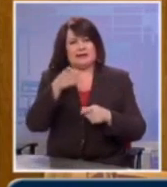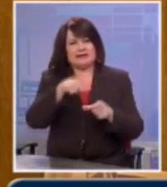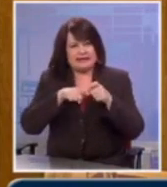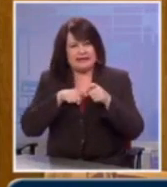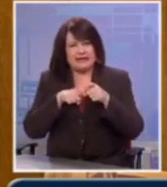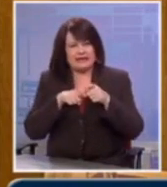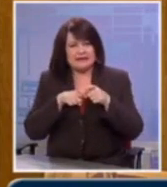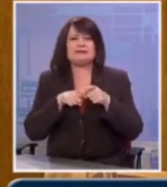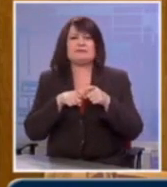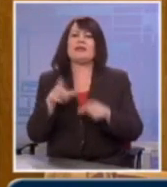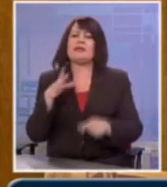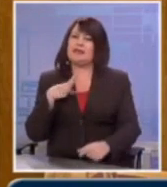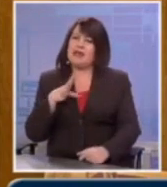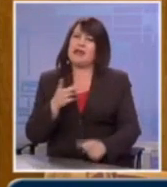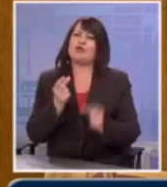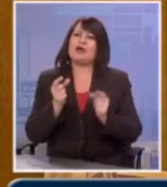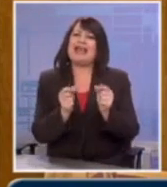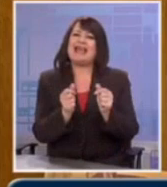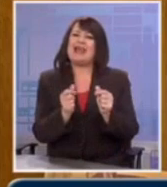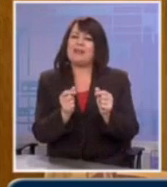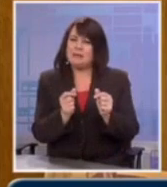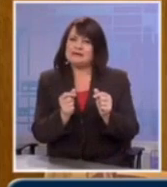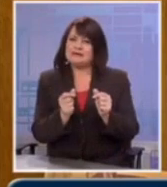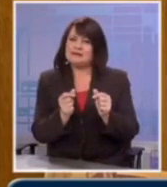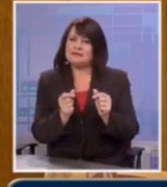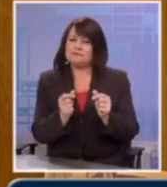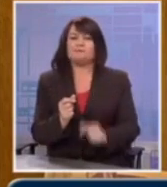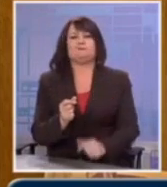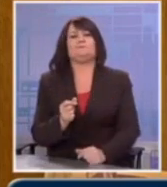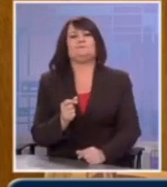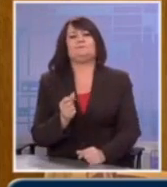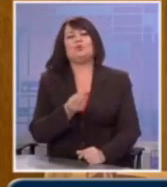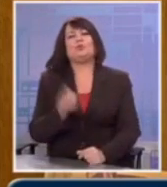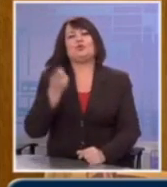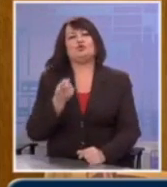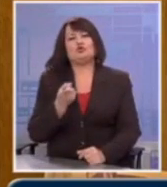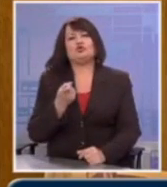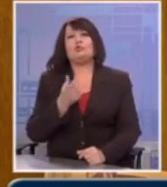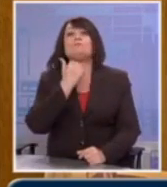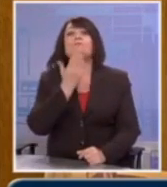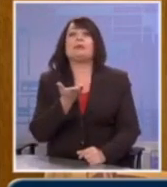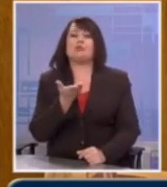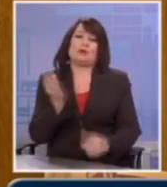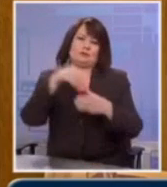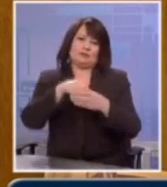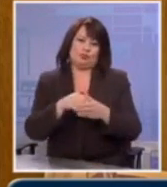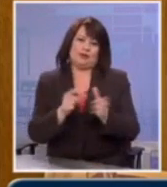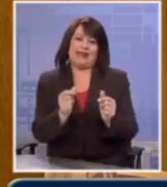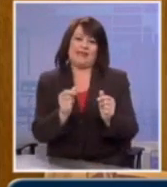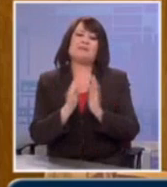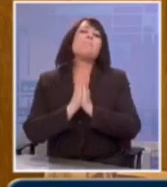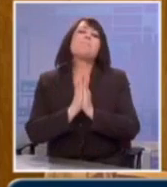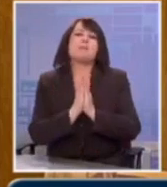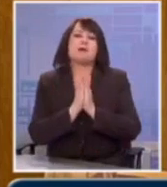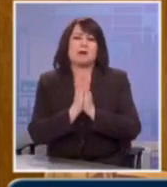πλειοψηφία που θέλουν να μπουν στη ρύθμιση το μεγαλύτερο μέρος τους δυστυχώς δεν θα μπορέσει να μπει παρακαλώ